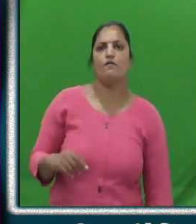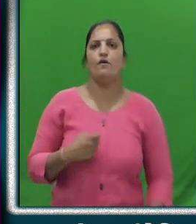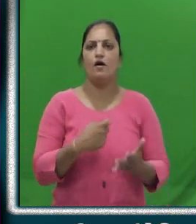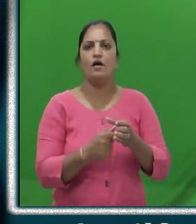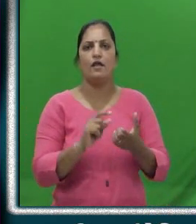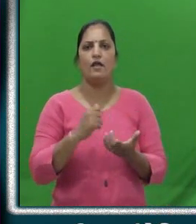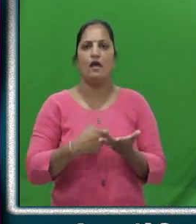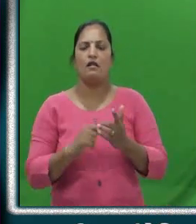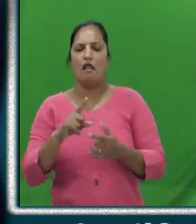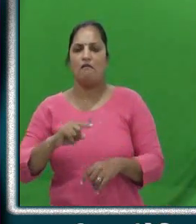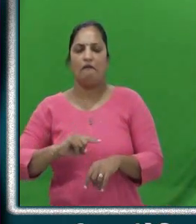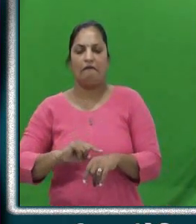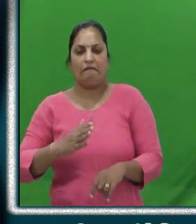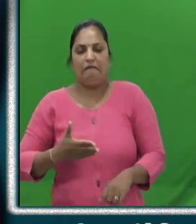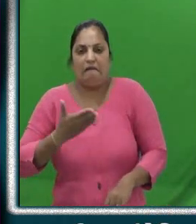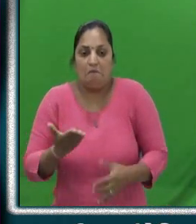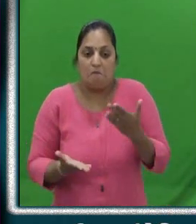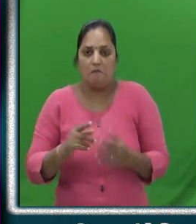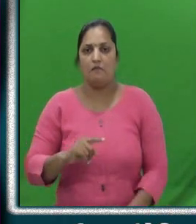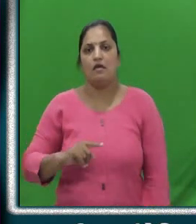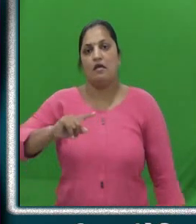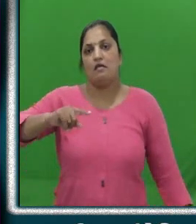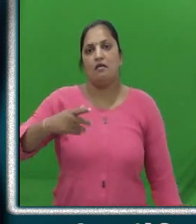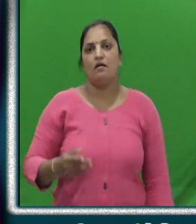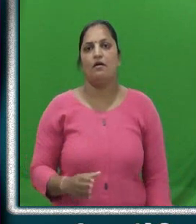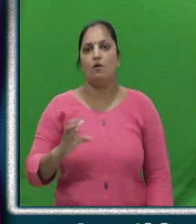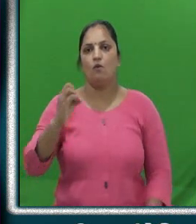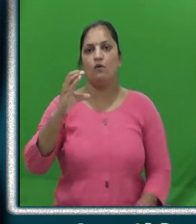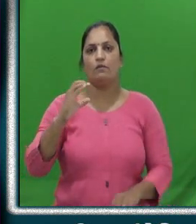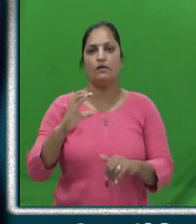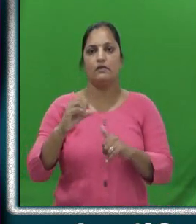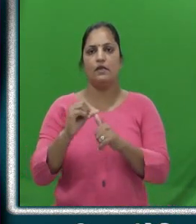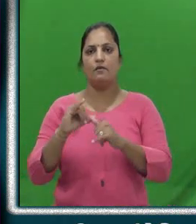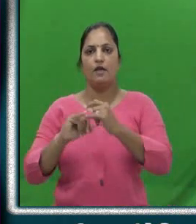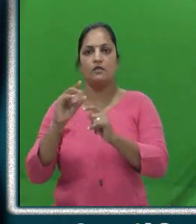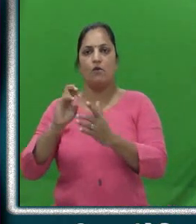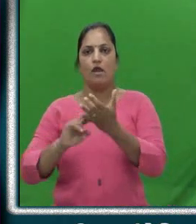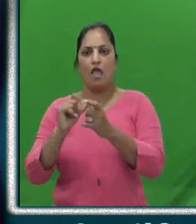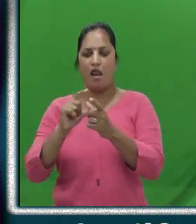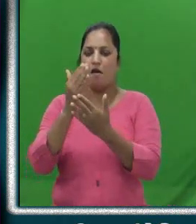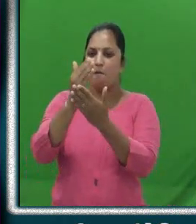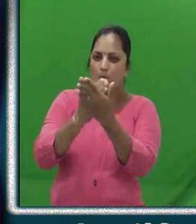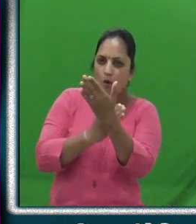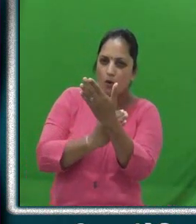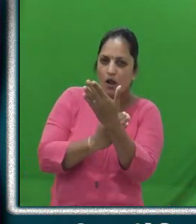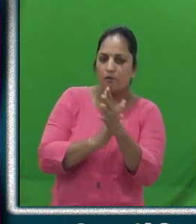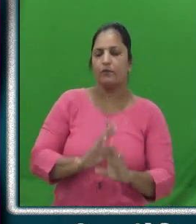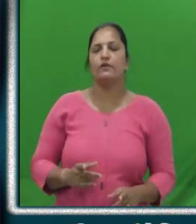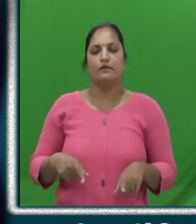રેરલી એટલે કવચિત, ક્યારેક, અને ઓકેઝનલી એટલે